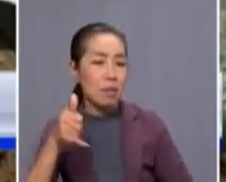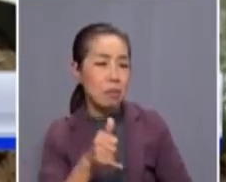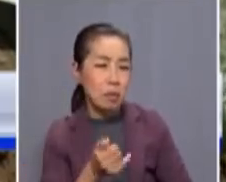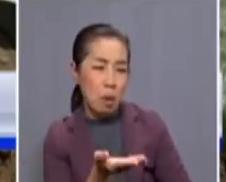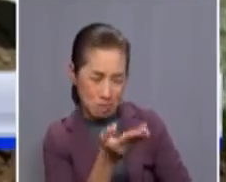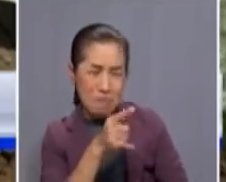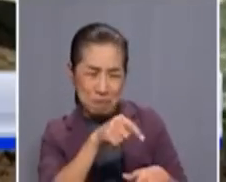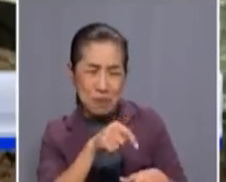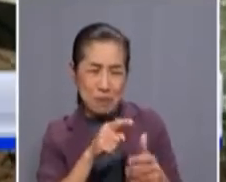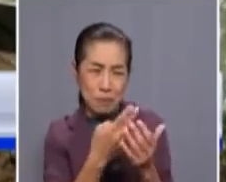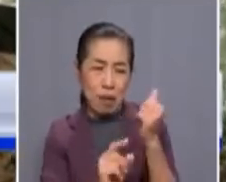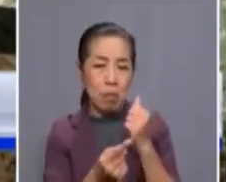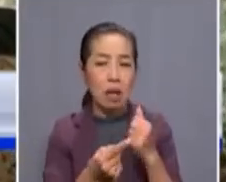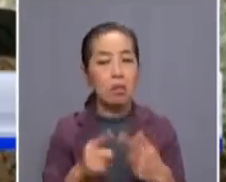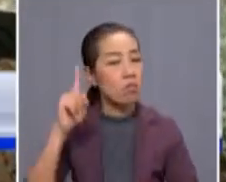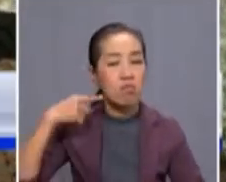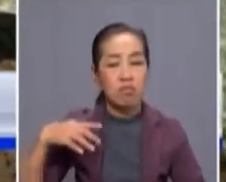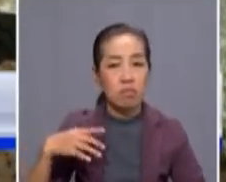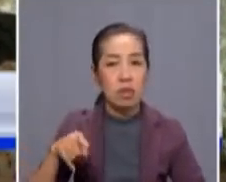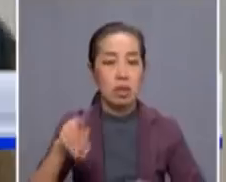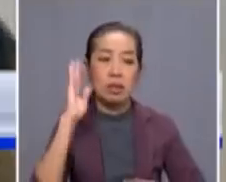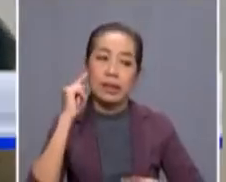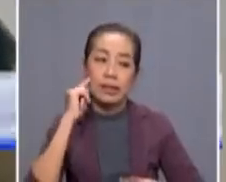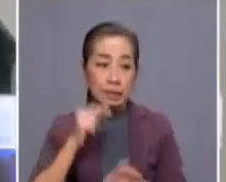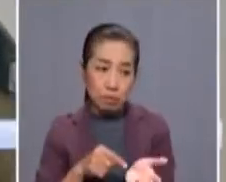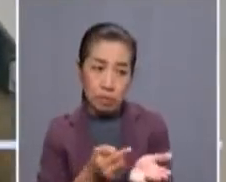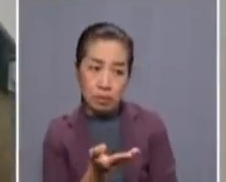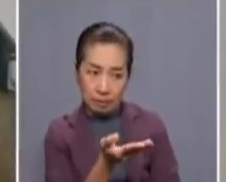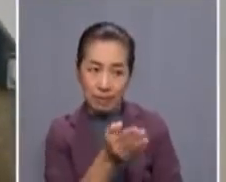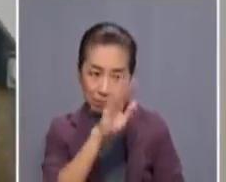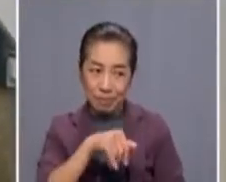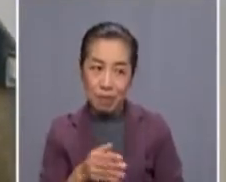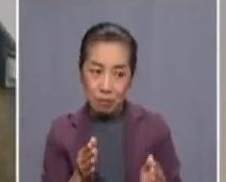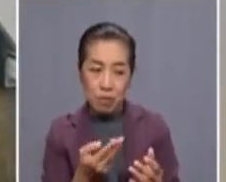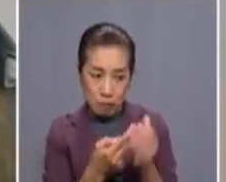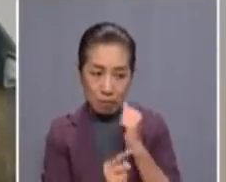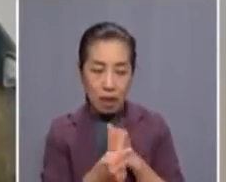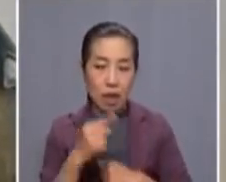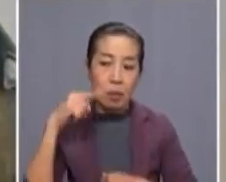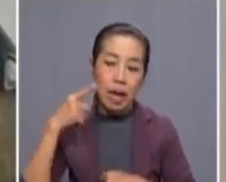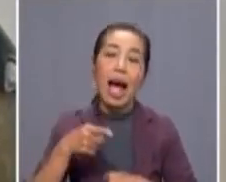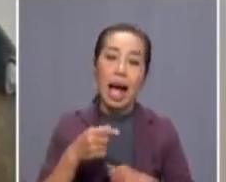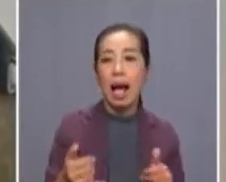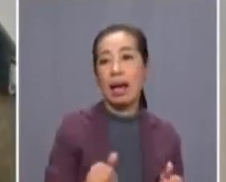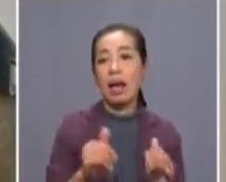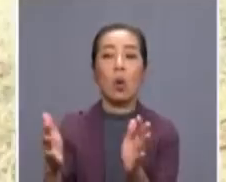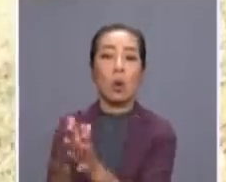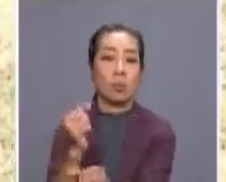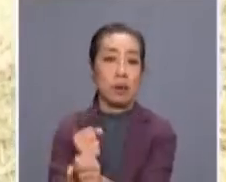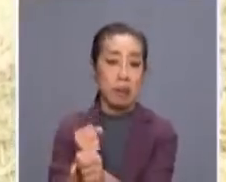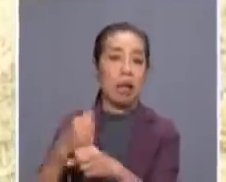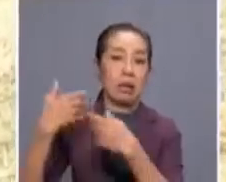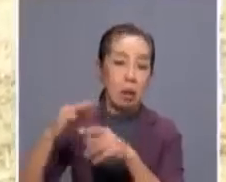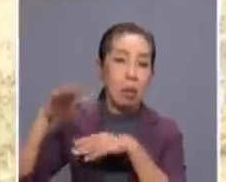กๆก็ไม่สำเร็จนะฮะจนตอนหลังเนี่ยมีการยื่นข้อเสนอให้นางสาวกลิ่นเกสรก็กลับไปทำงานแล้วปรากฏว่า